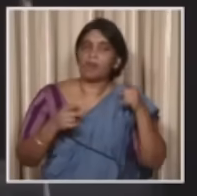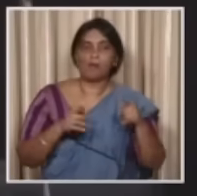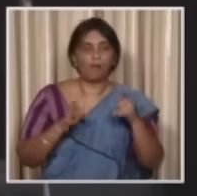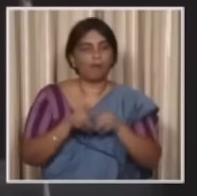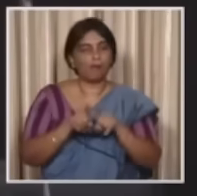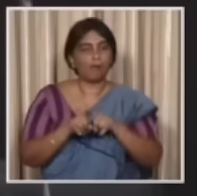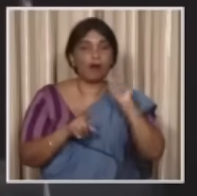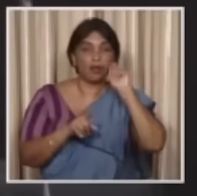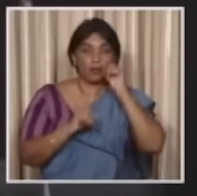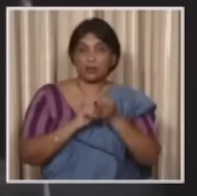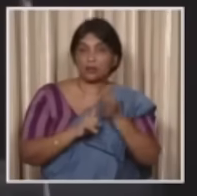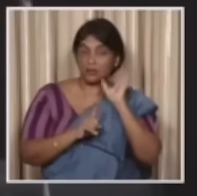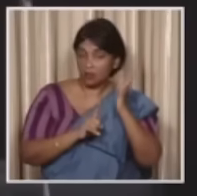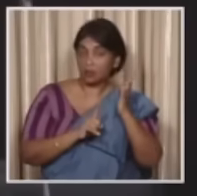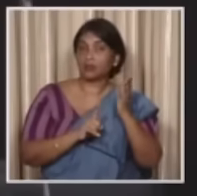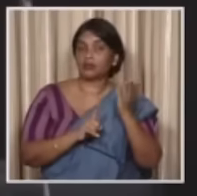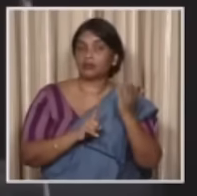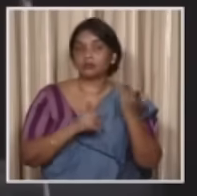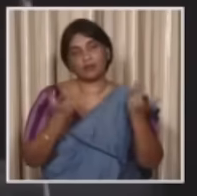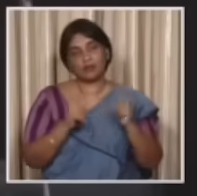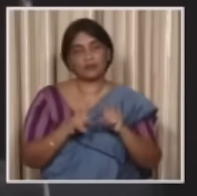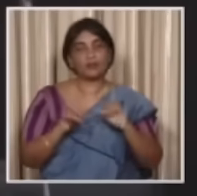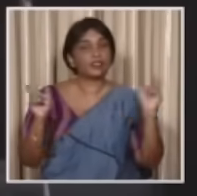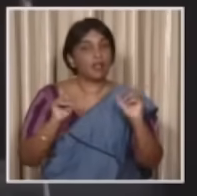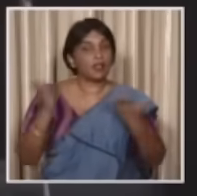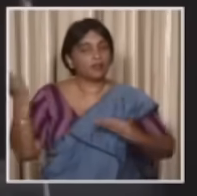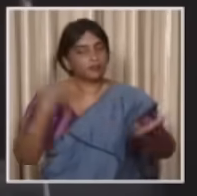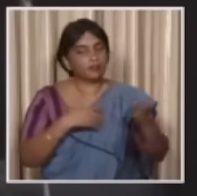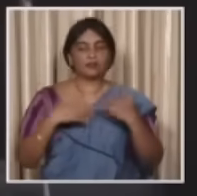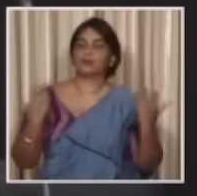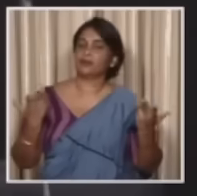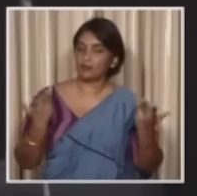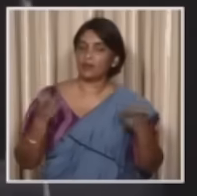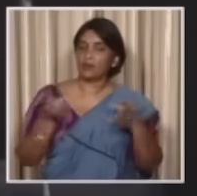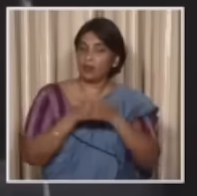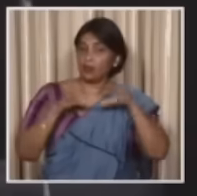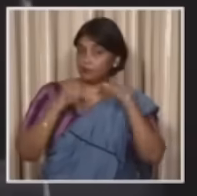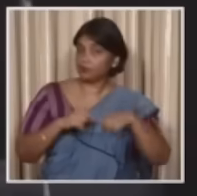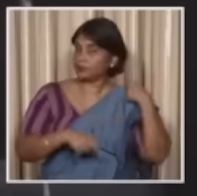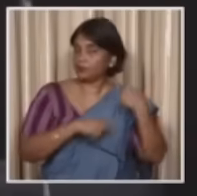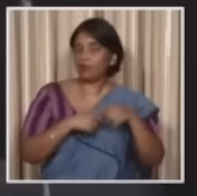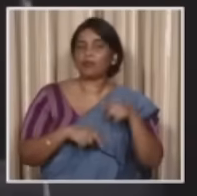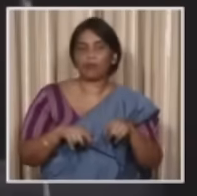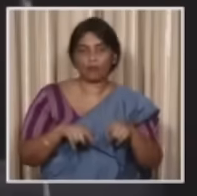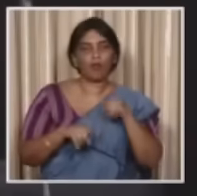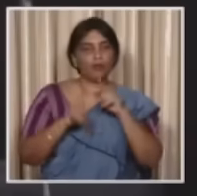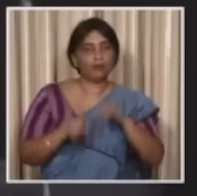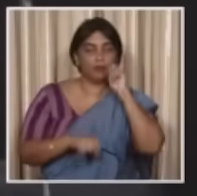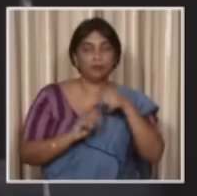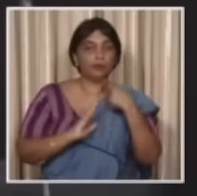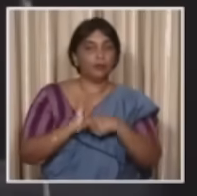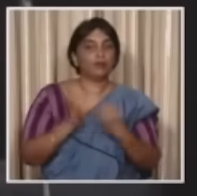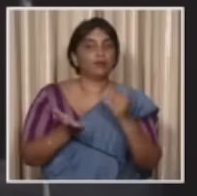නැත්නම් තාත්තා ජනාධිපති වෙලා හිටපු පලියට හරි නෑකන් තියුණ පලියට හරි පක්ෂවල උරුමය තියුණ පලියට හරි ඒ මිනිසුන්ට මේ